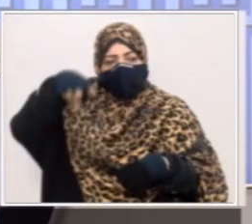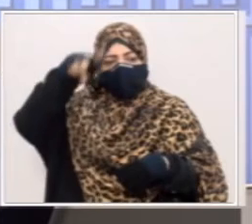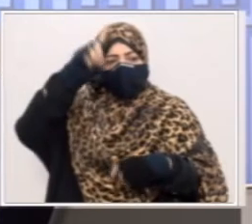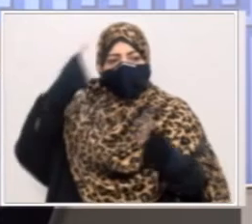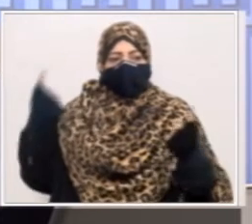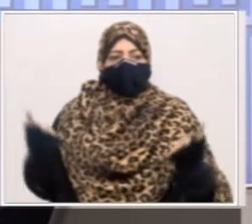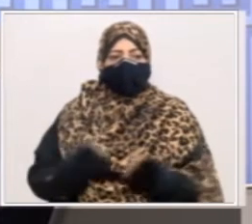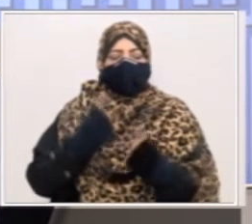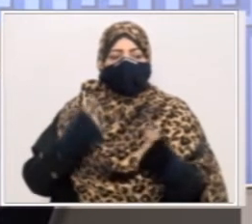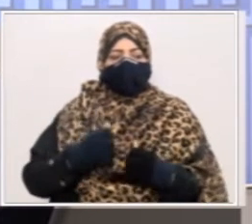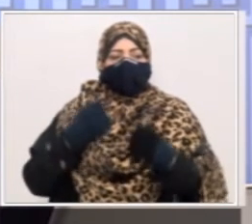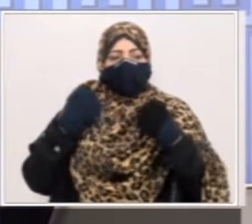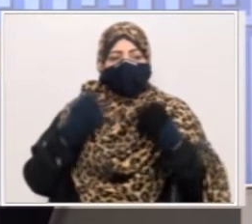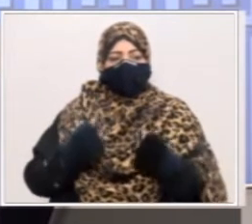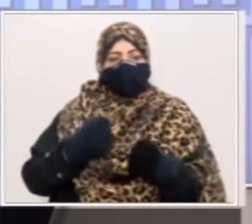فنقول وبالله التوفيق.